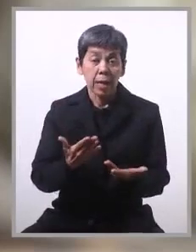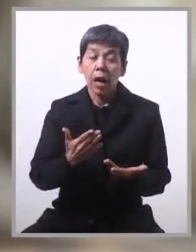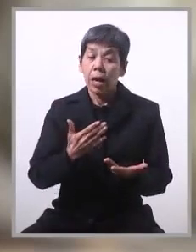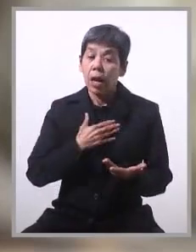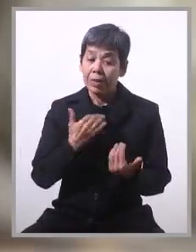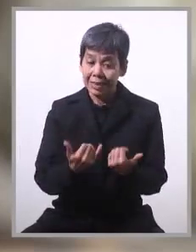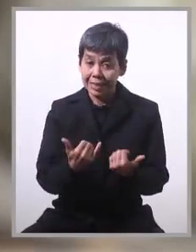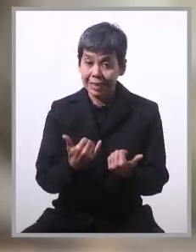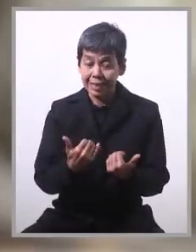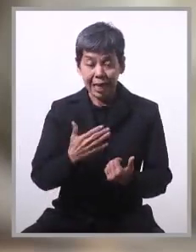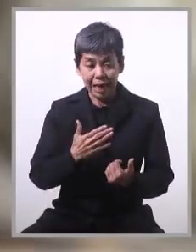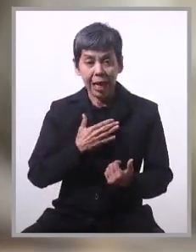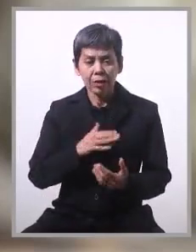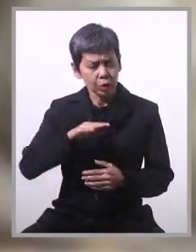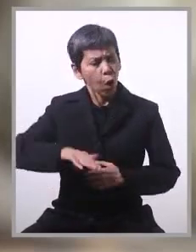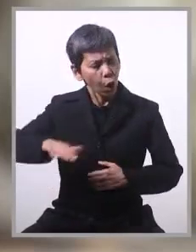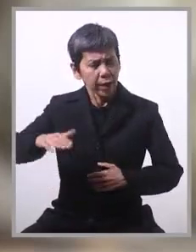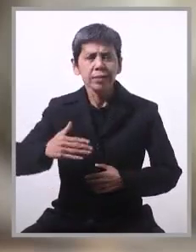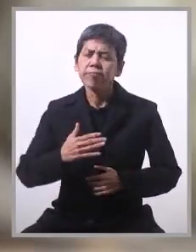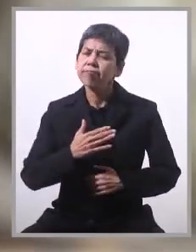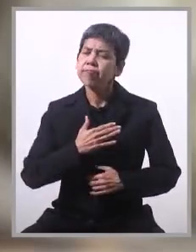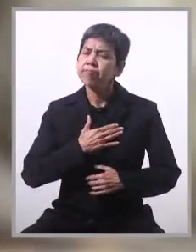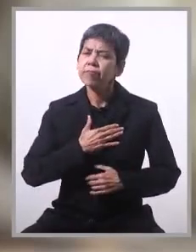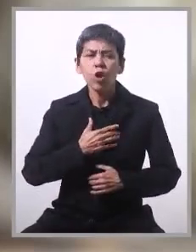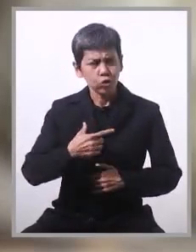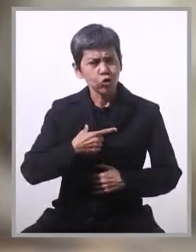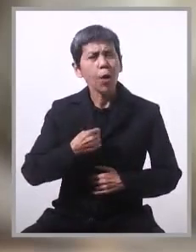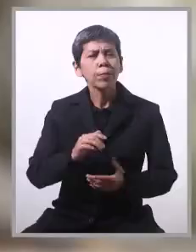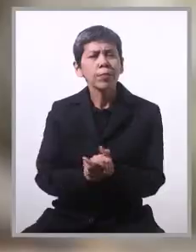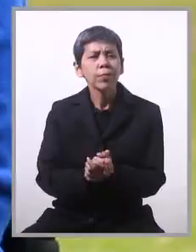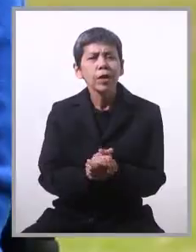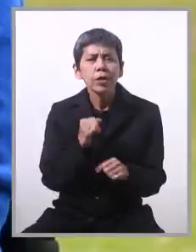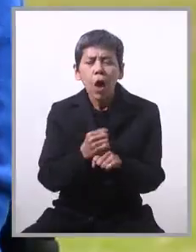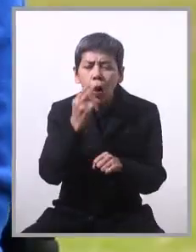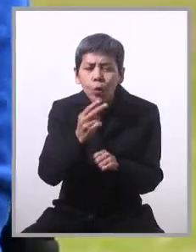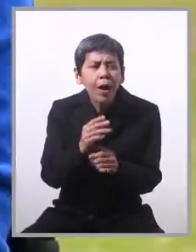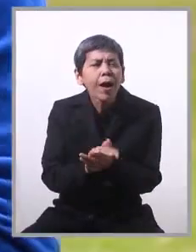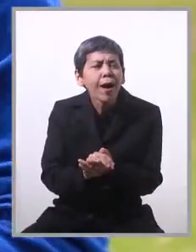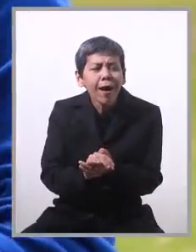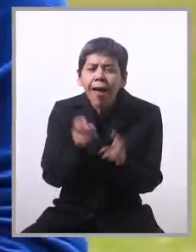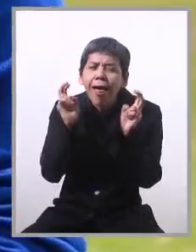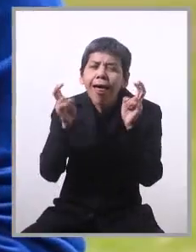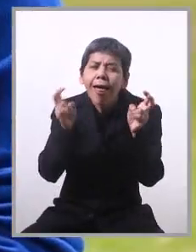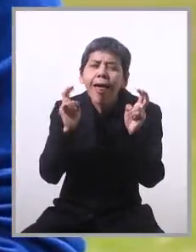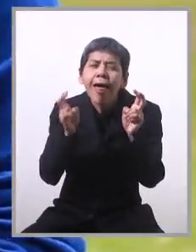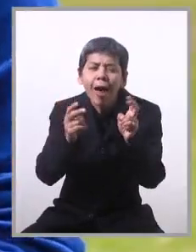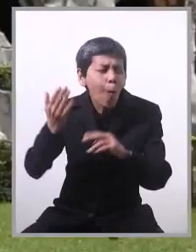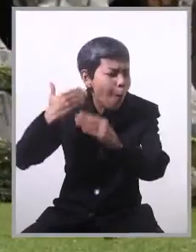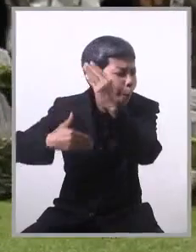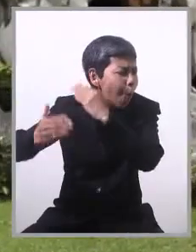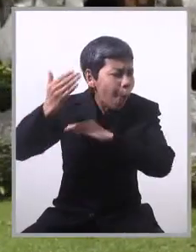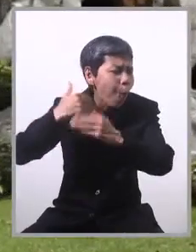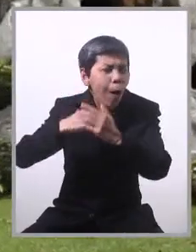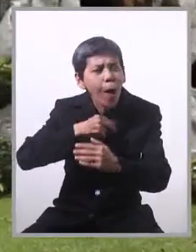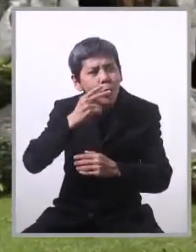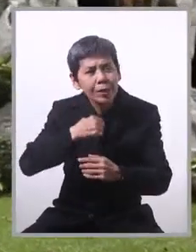ยอาศัยวัยตอนที่พี่หน่อยเด็กๆอะ ค ่ ะ พี่หน่อยก็ชอบดูการ์ตูนฟินสโตนอยู่แล้ว ชอบอยู่แล้ว ค่ะ